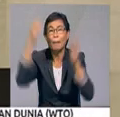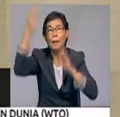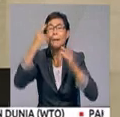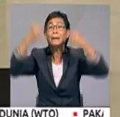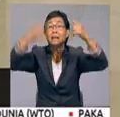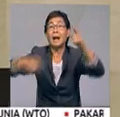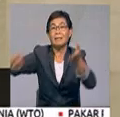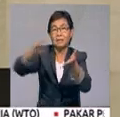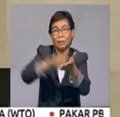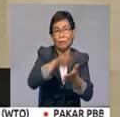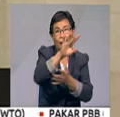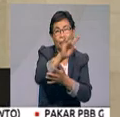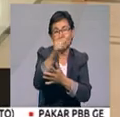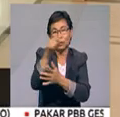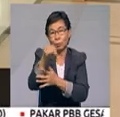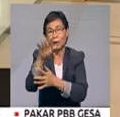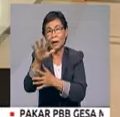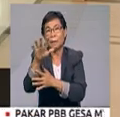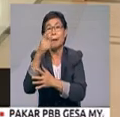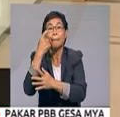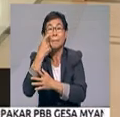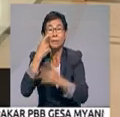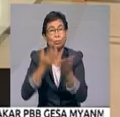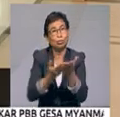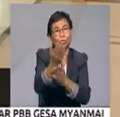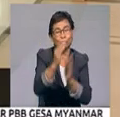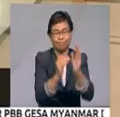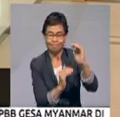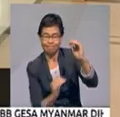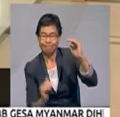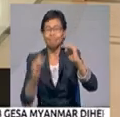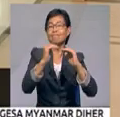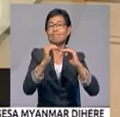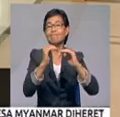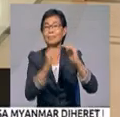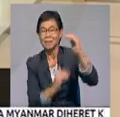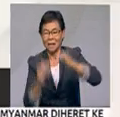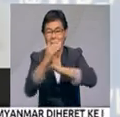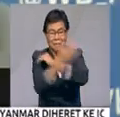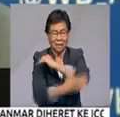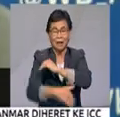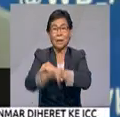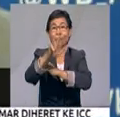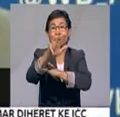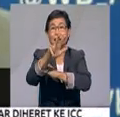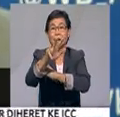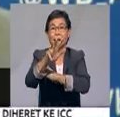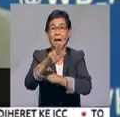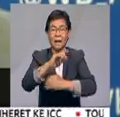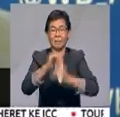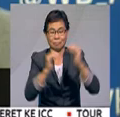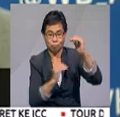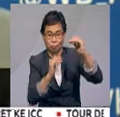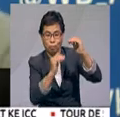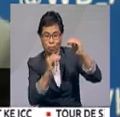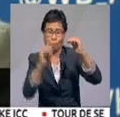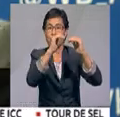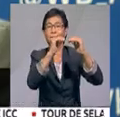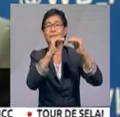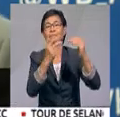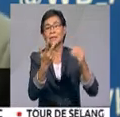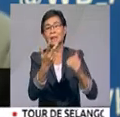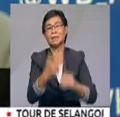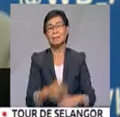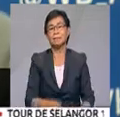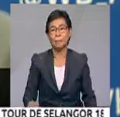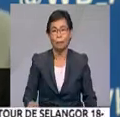mencatat 81.5 mata sekaligus melonjakkan kedudukan negara sebanyak 3 anak tangga. It is important because as you'll be hearing